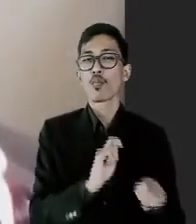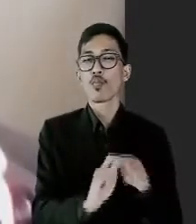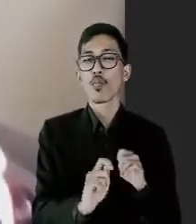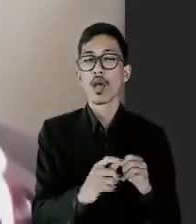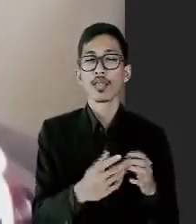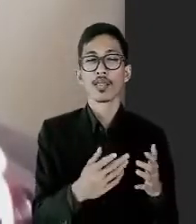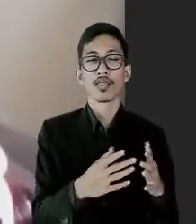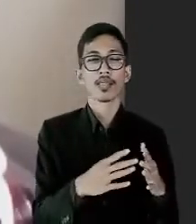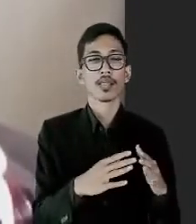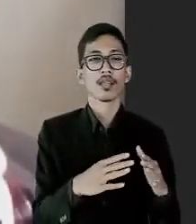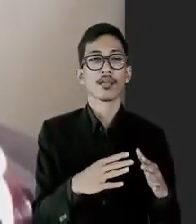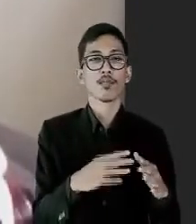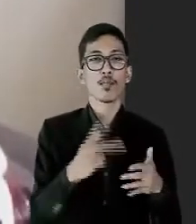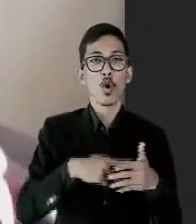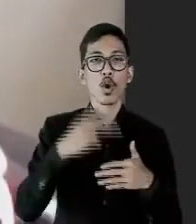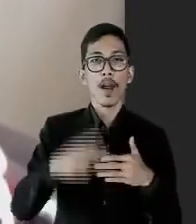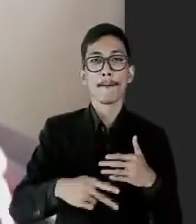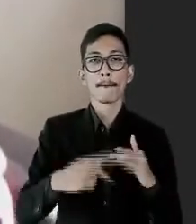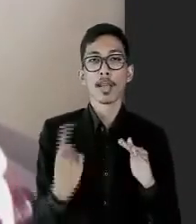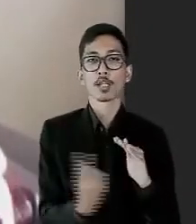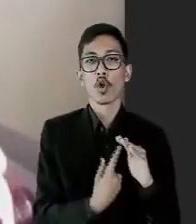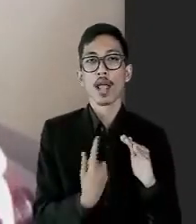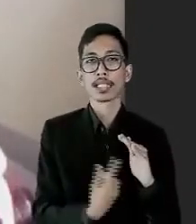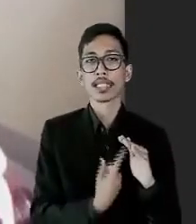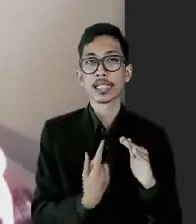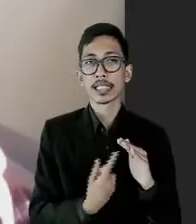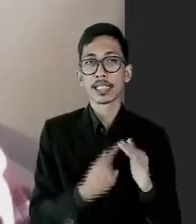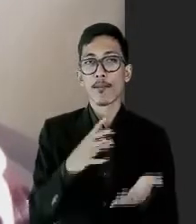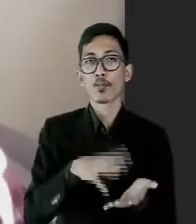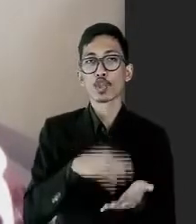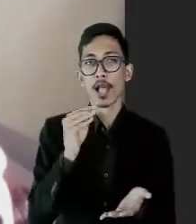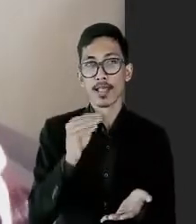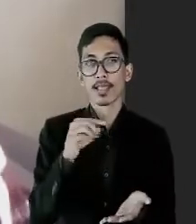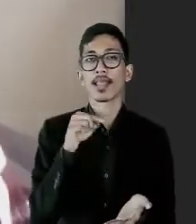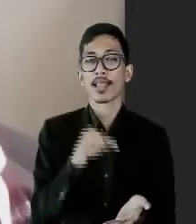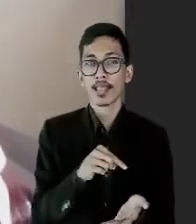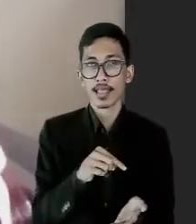terpusat terapung penanganan COVID-19 pada